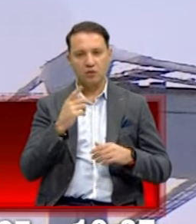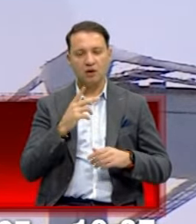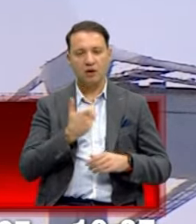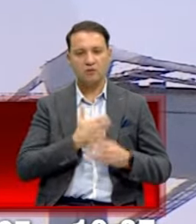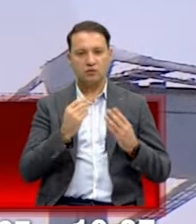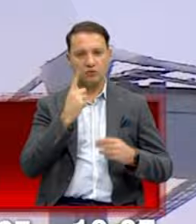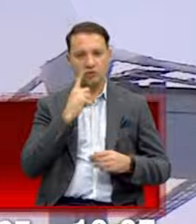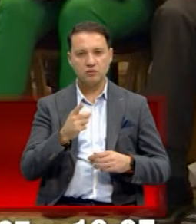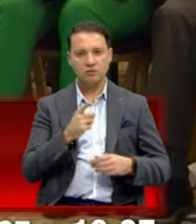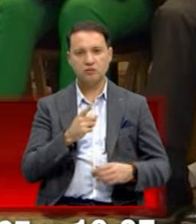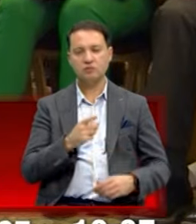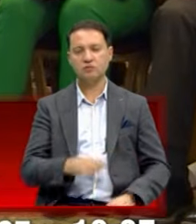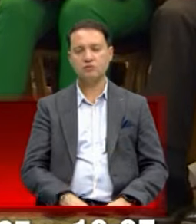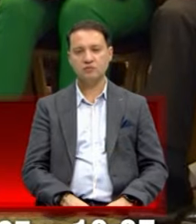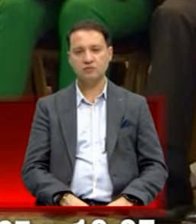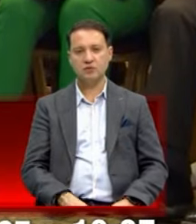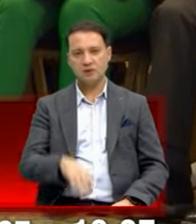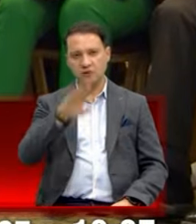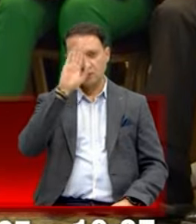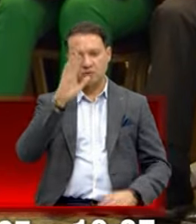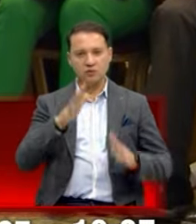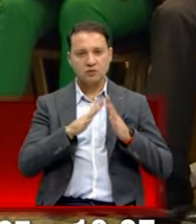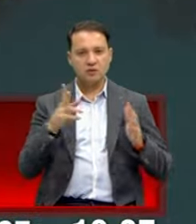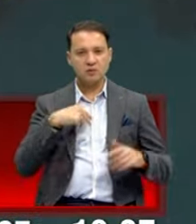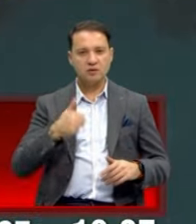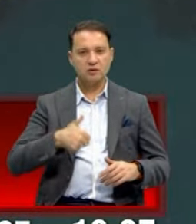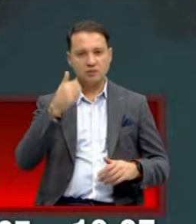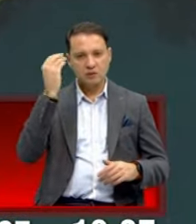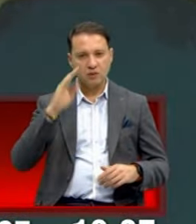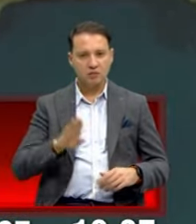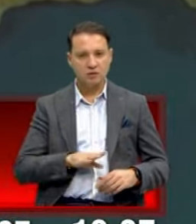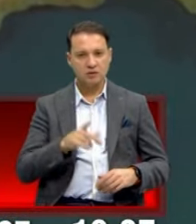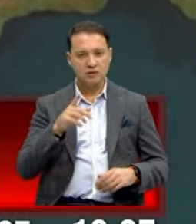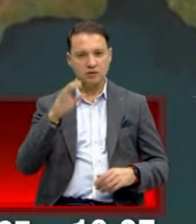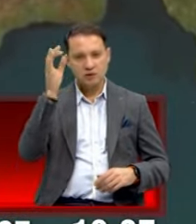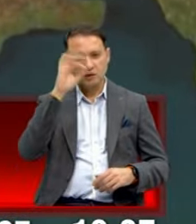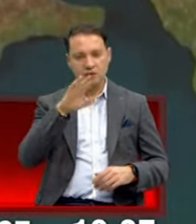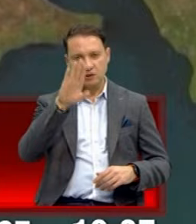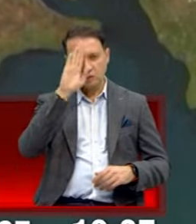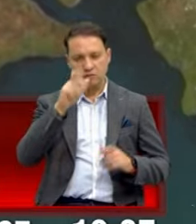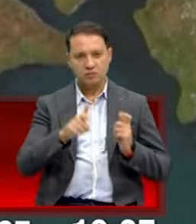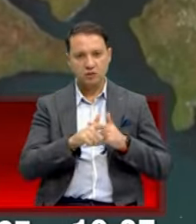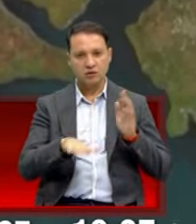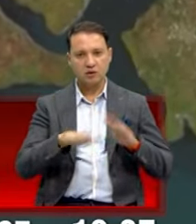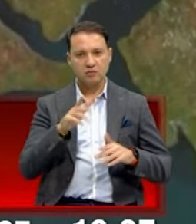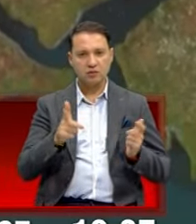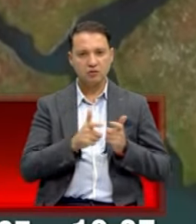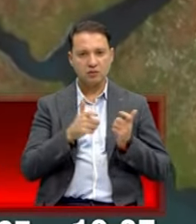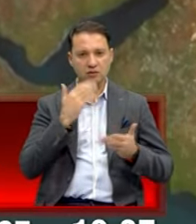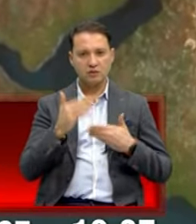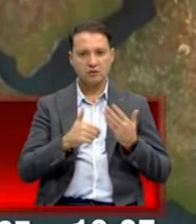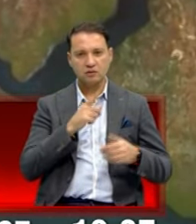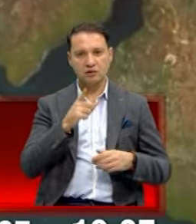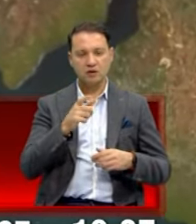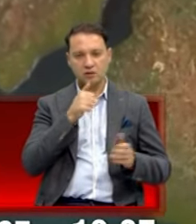altına alınmasının bir belgesidir. İstanbul Büyükşehir Belediye Başkanı İmamoğlu, Yeşil İstanbul proje tanıtım toplantısında